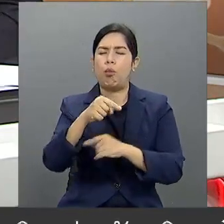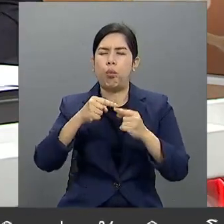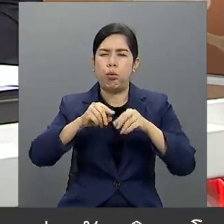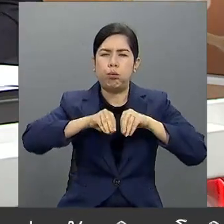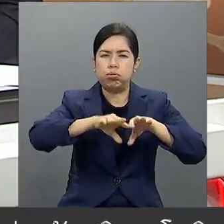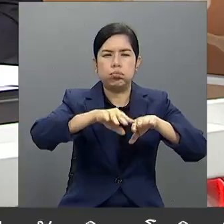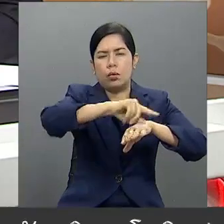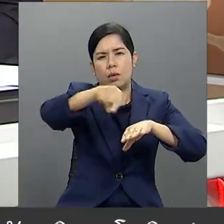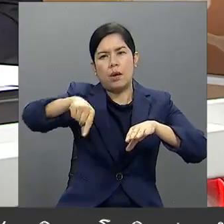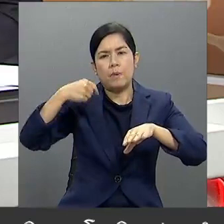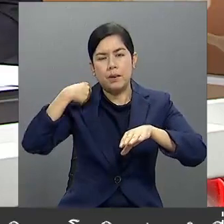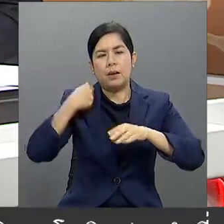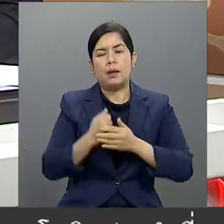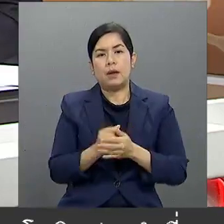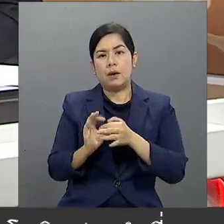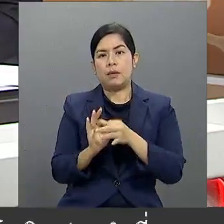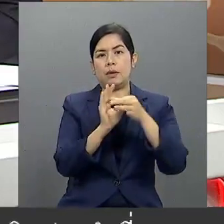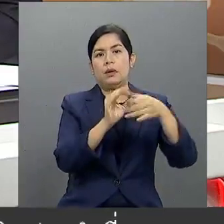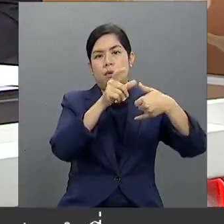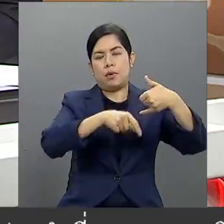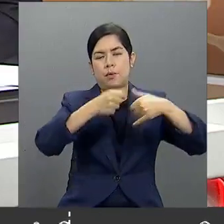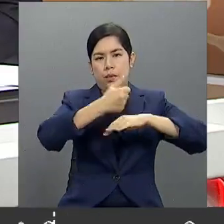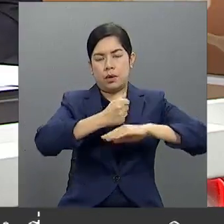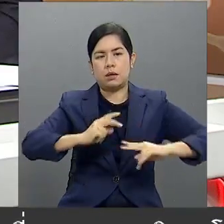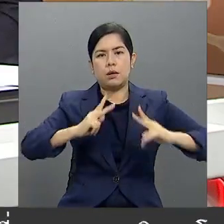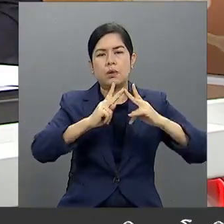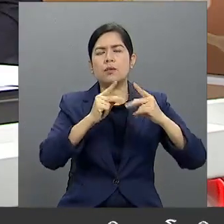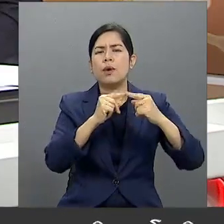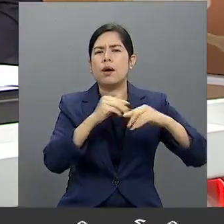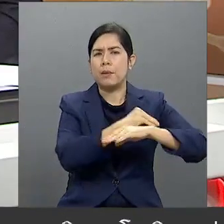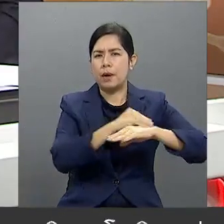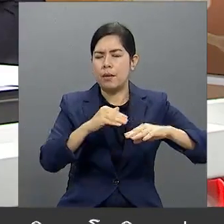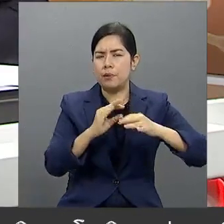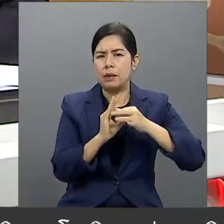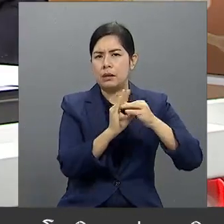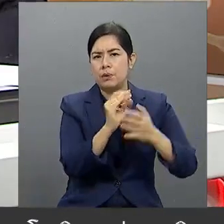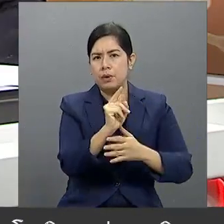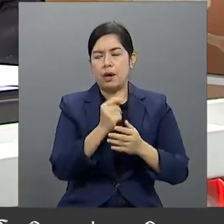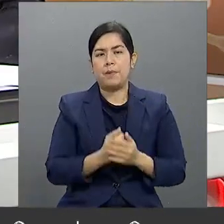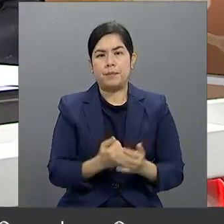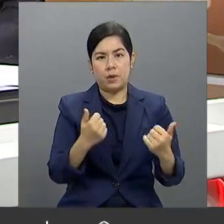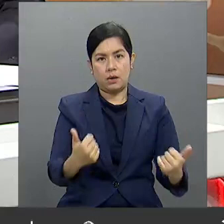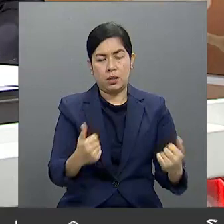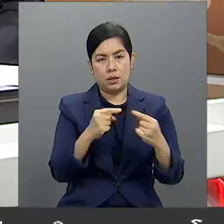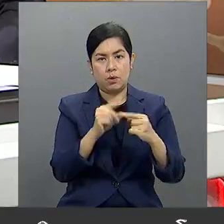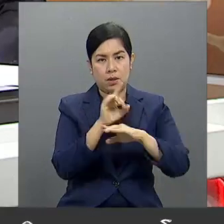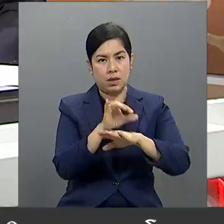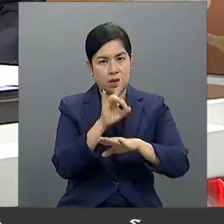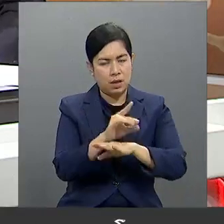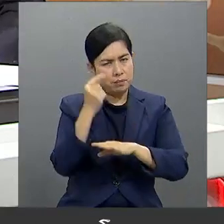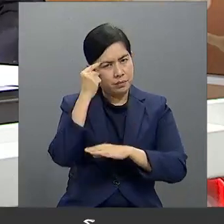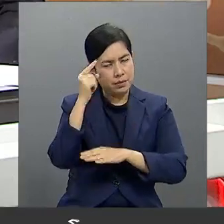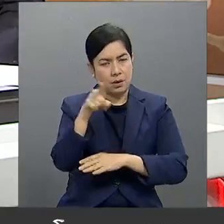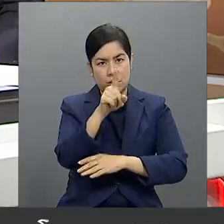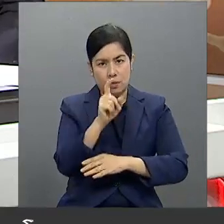ดิ์สยามชิดชอบรัฐมนตรีว่าการกระทรวงคมนาคมซึ่งภายหลังนะคะข้อมูลทางสังคมออนไลน์ที่พยายามมีการตั้งคำถามต่างๆคะ